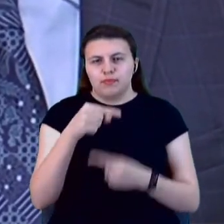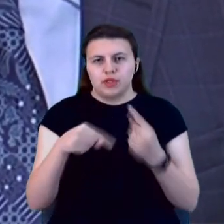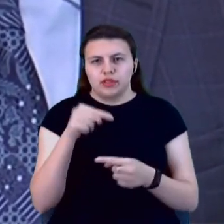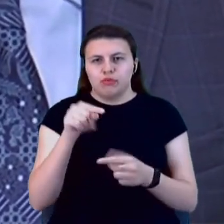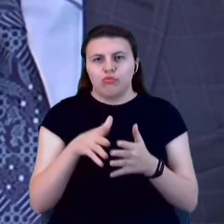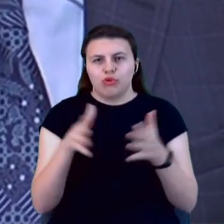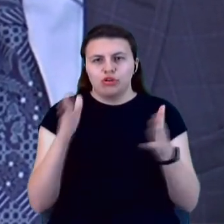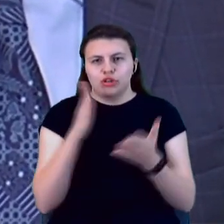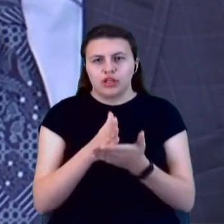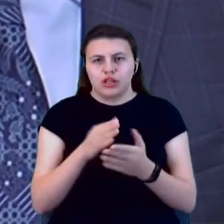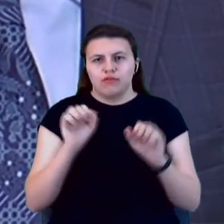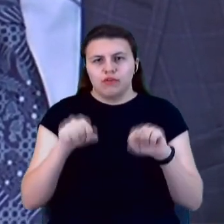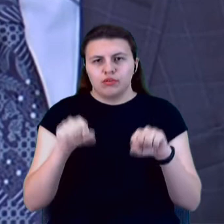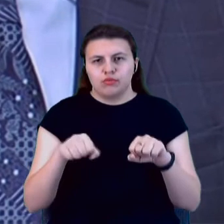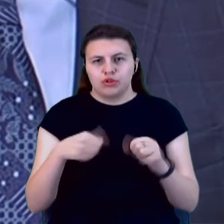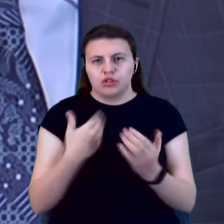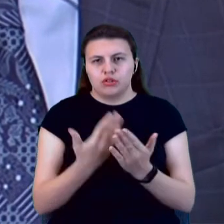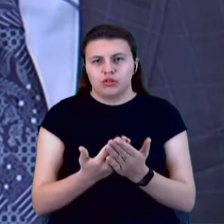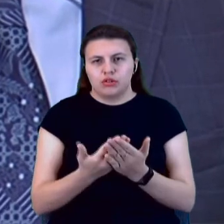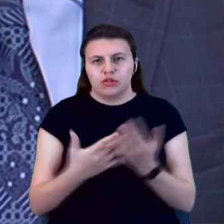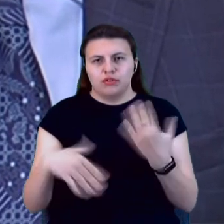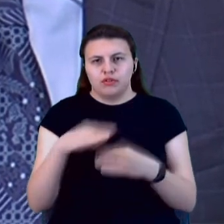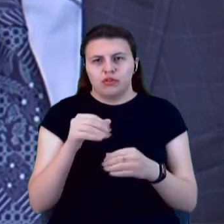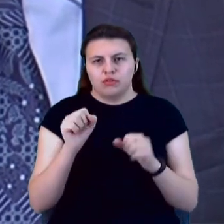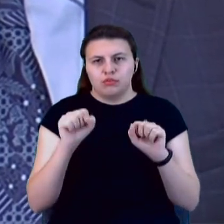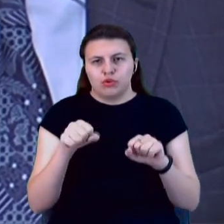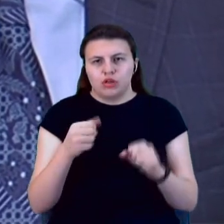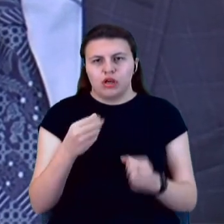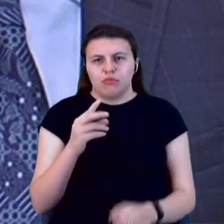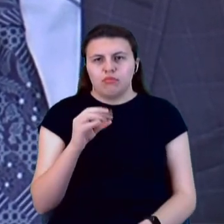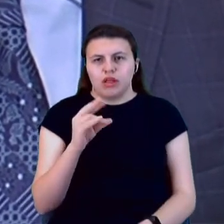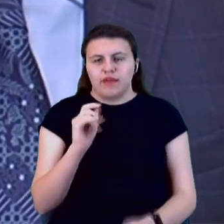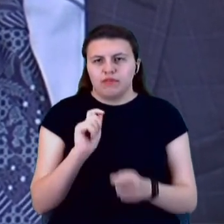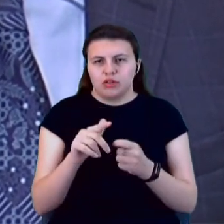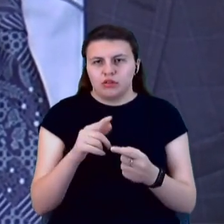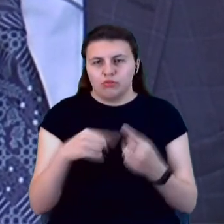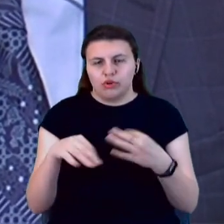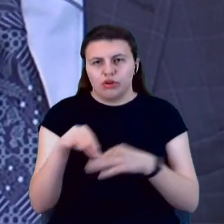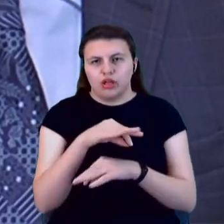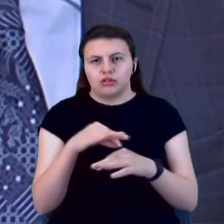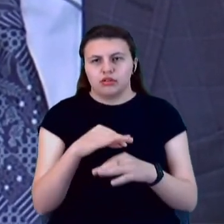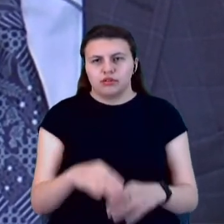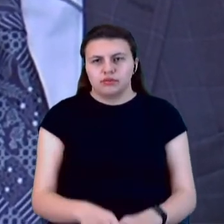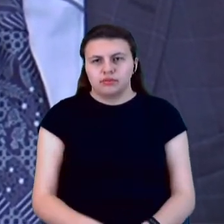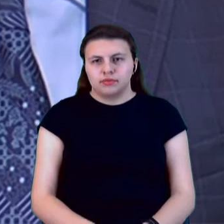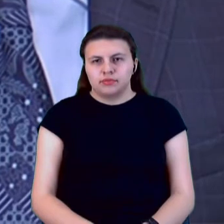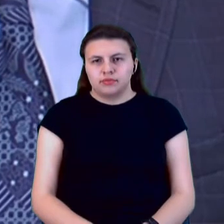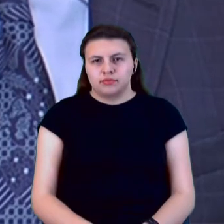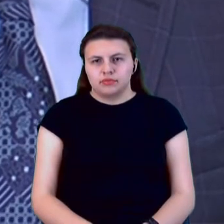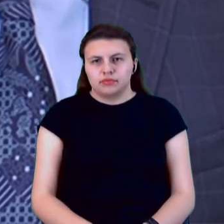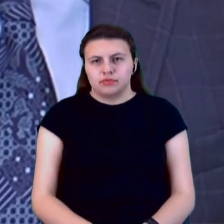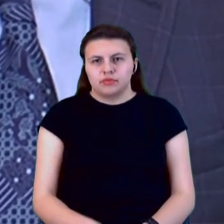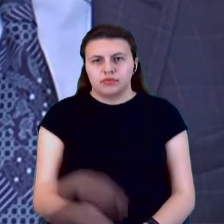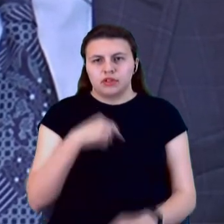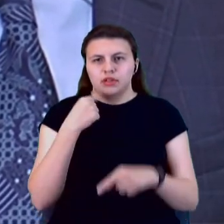возможностей для всевозможностей как благотворительных проектов, Я по поводу благотворительных